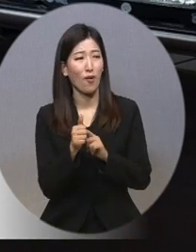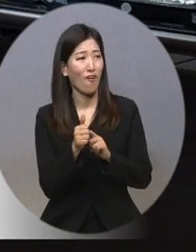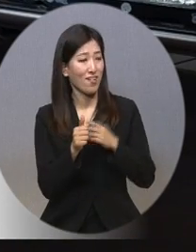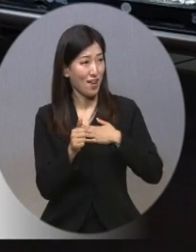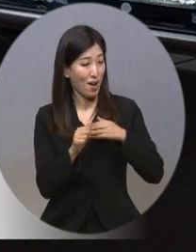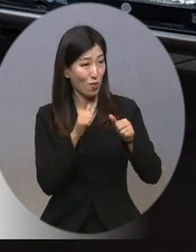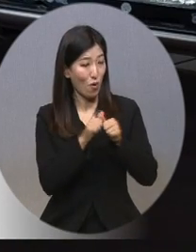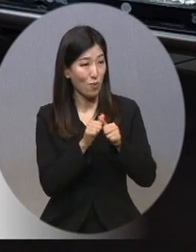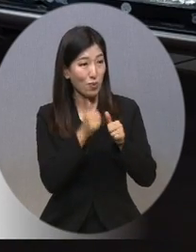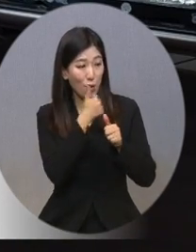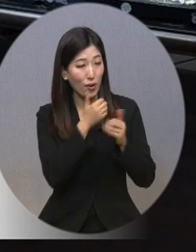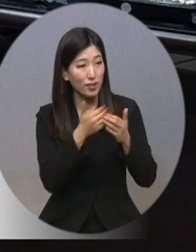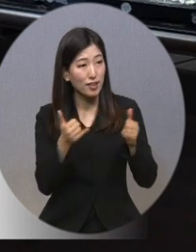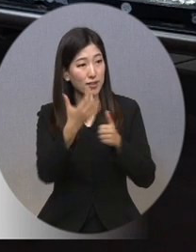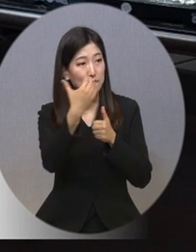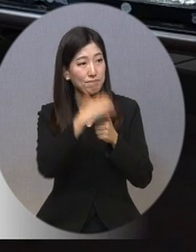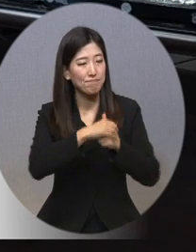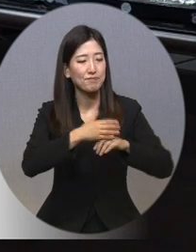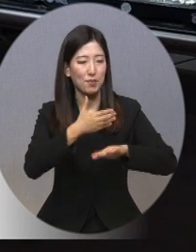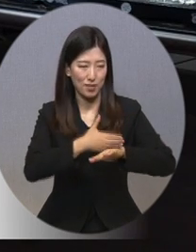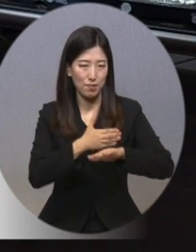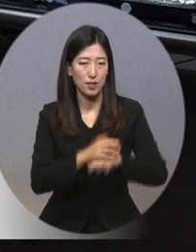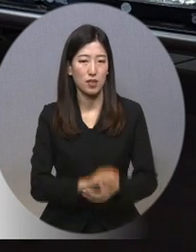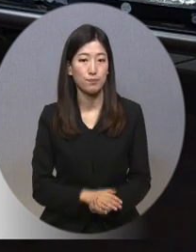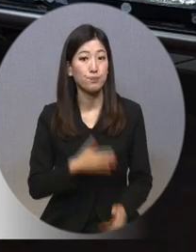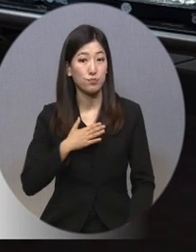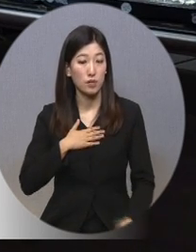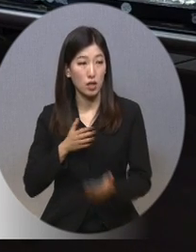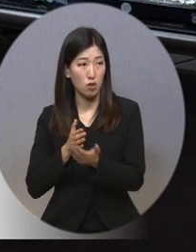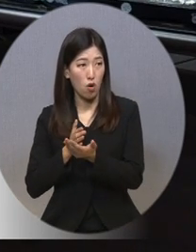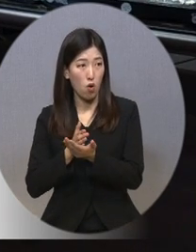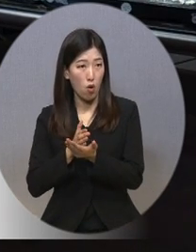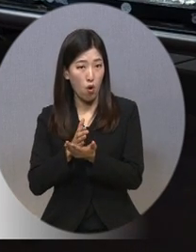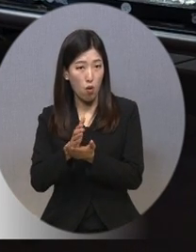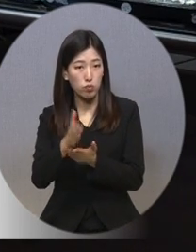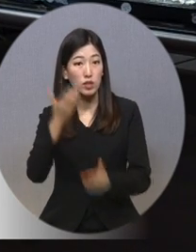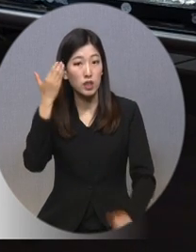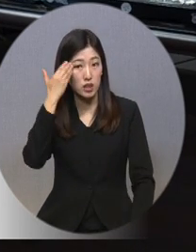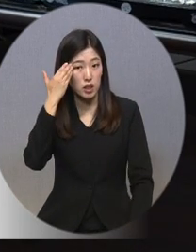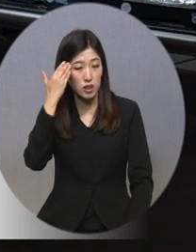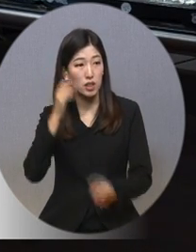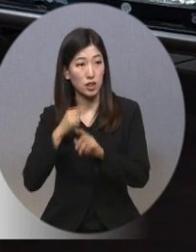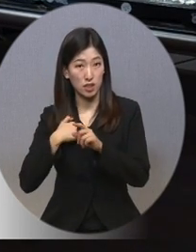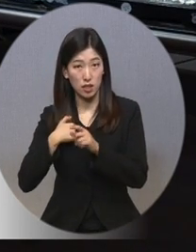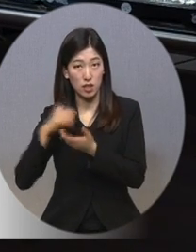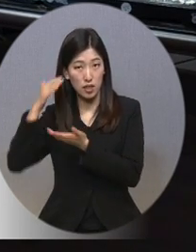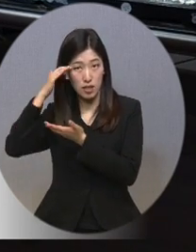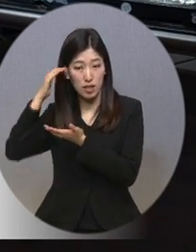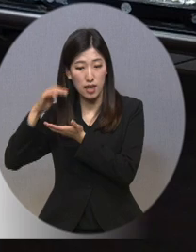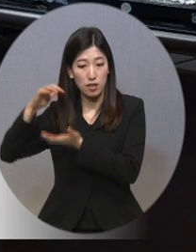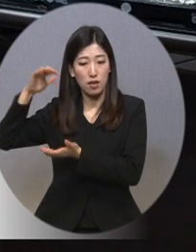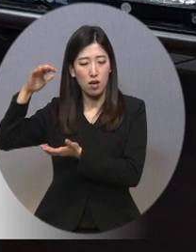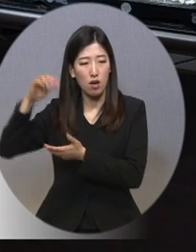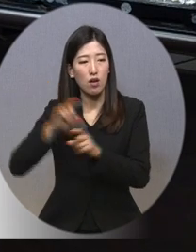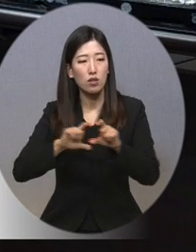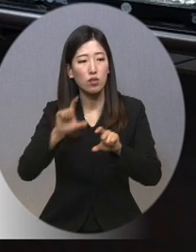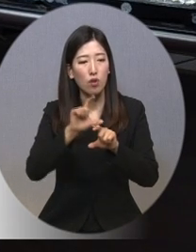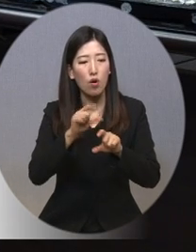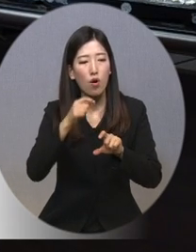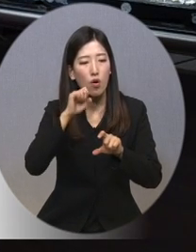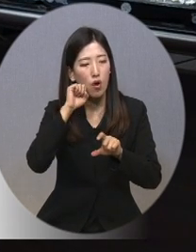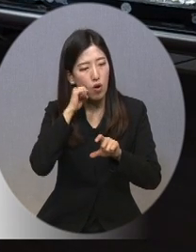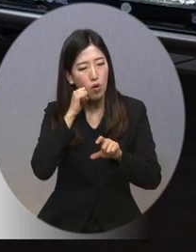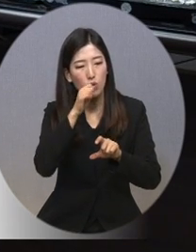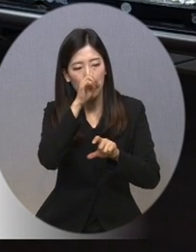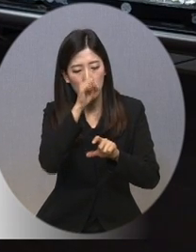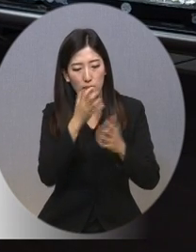해주셔서 감사하고요. 제가 가지고 있는 전문적인 지식이 좀더 많은 사람들한테 이렇게 활용이 돼서 도움이